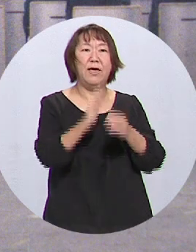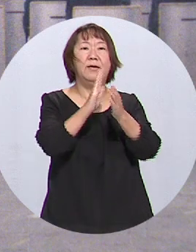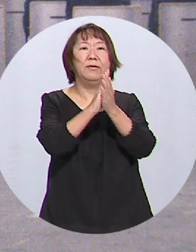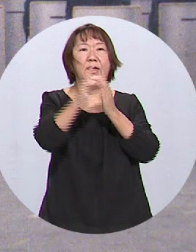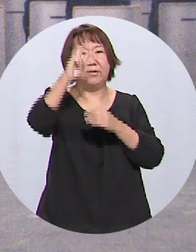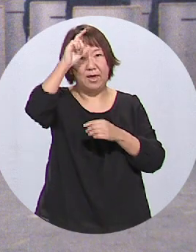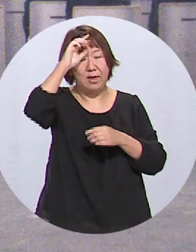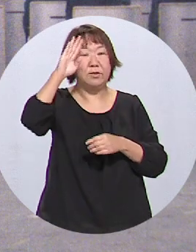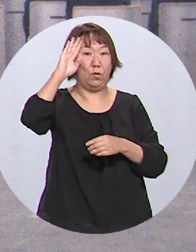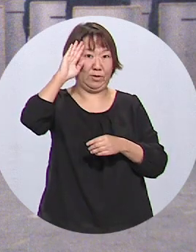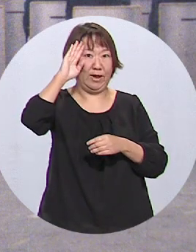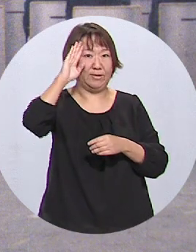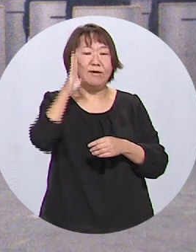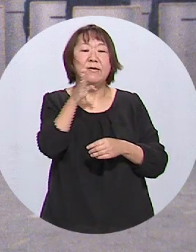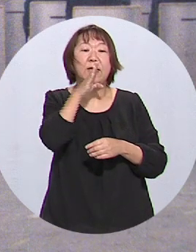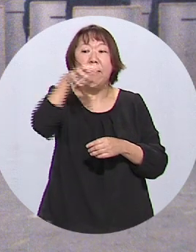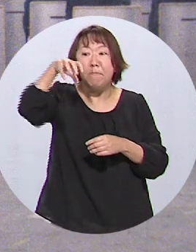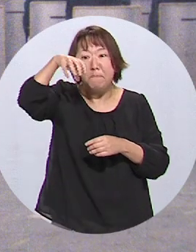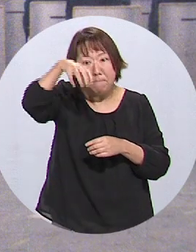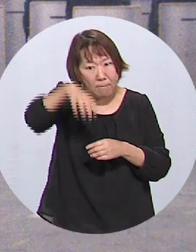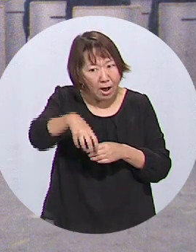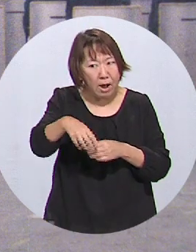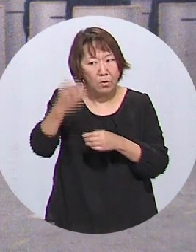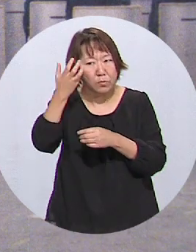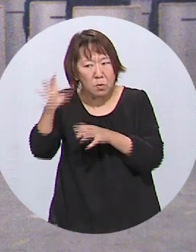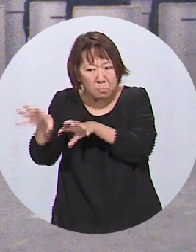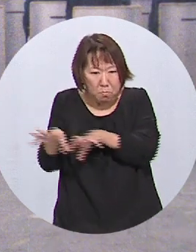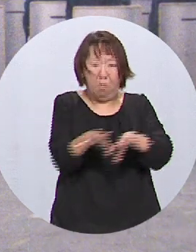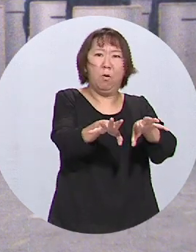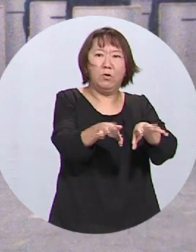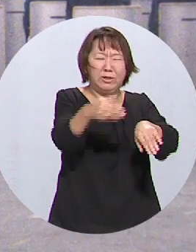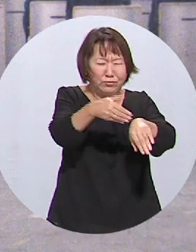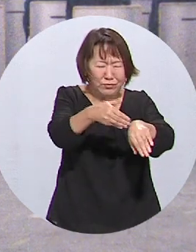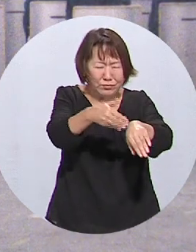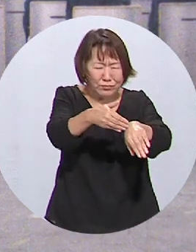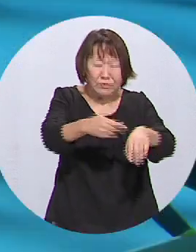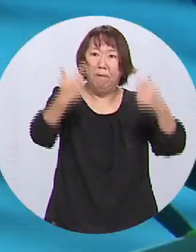隊では現場を想定した専門的な訓練を日々実施しています。